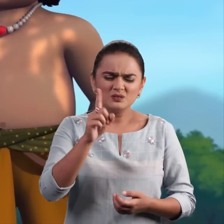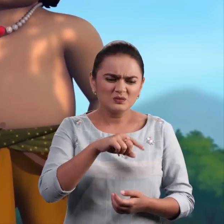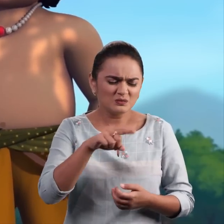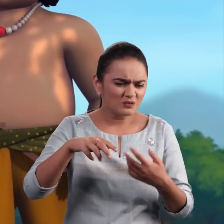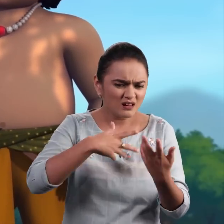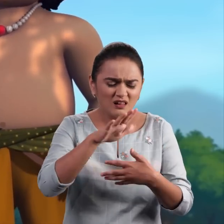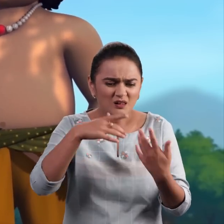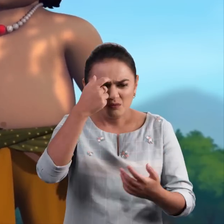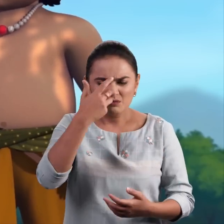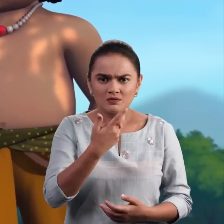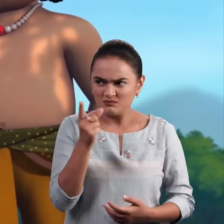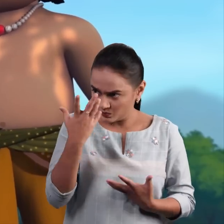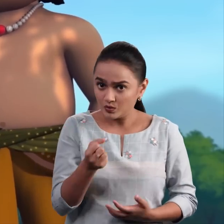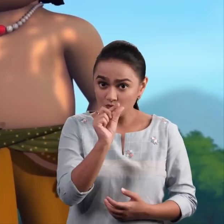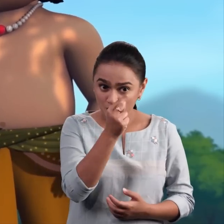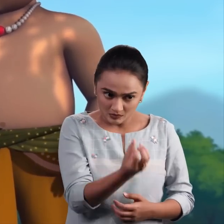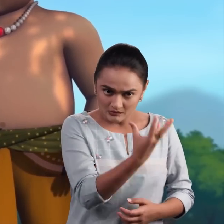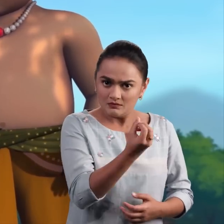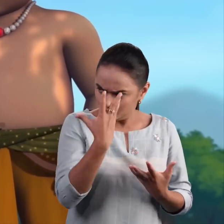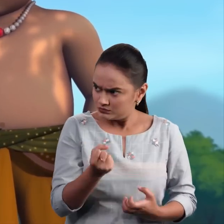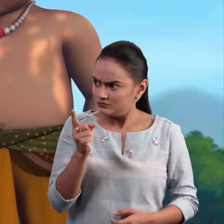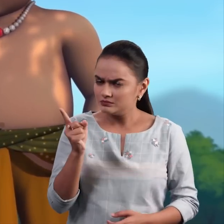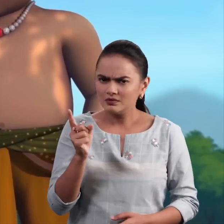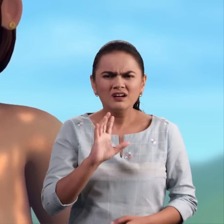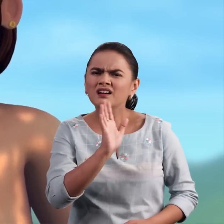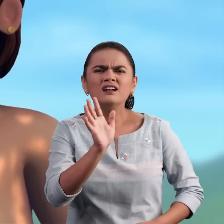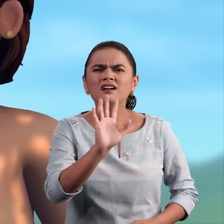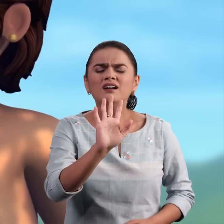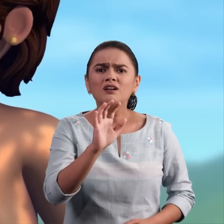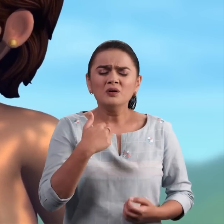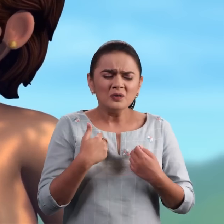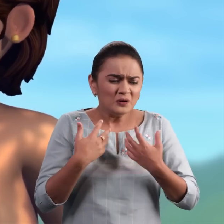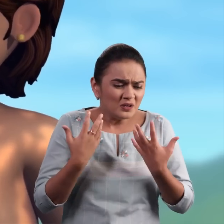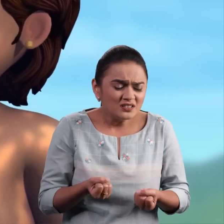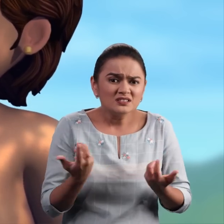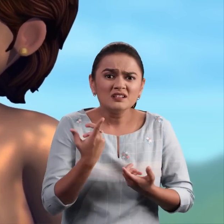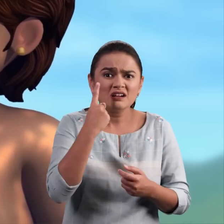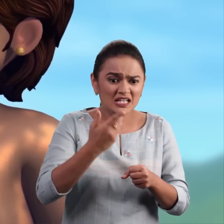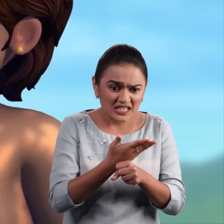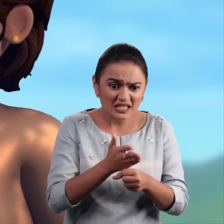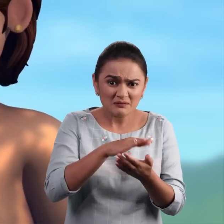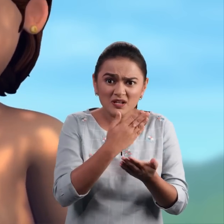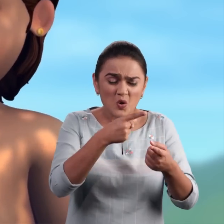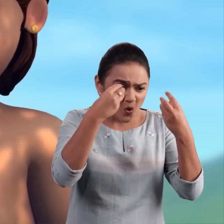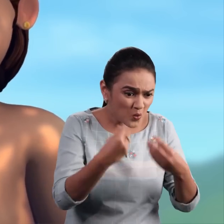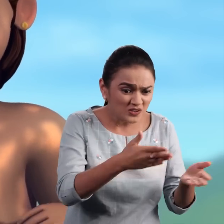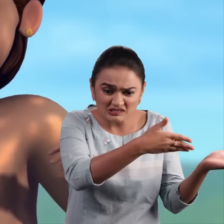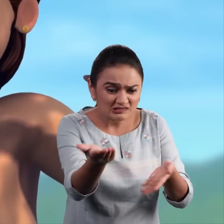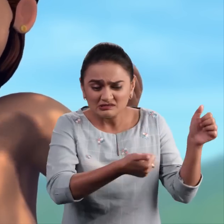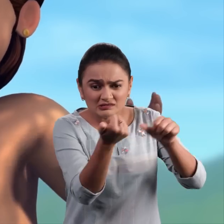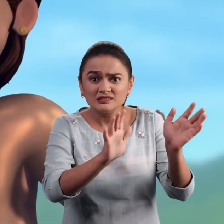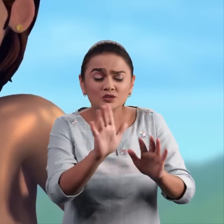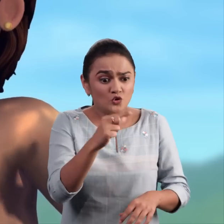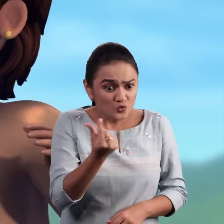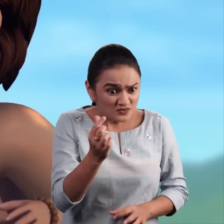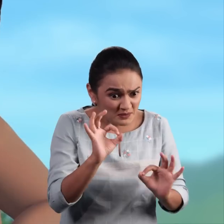ये तो बड़ी गड़बड़ है। तुम चाहते हो कि उनके भी मोती उगे? नहीं, मैं चाहता हूँ वो घी मक्खन को बर्बाद न